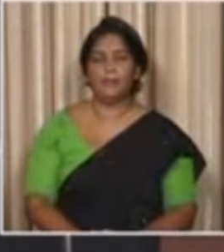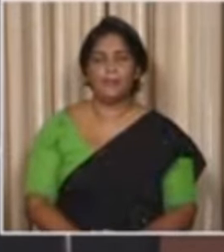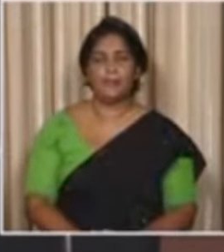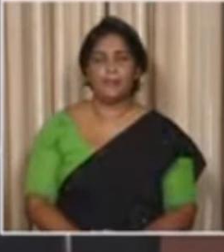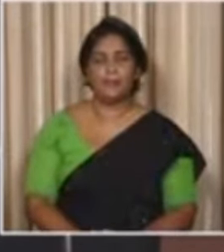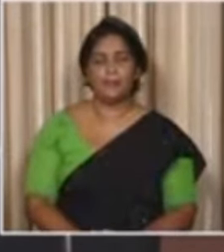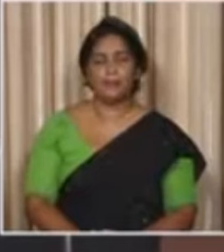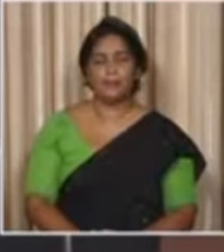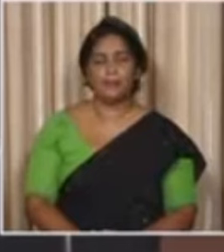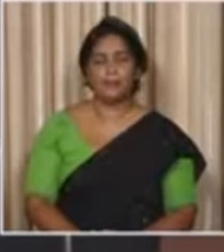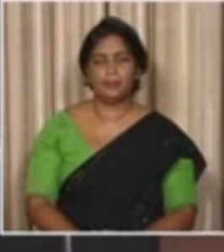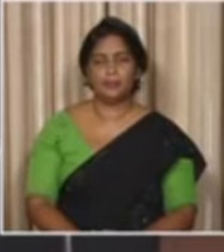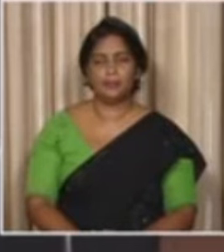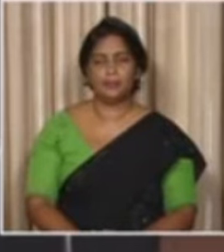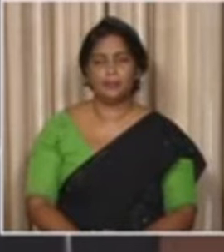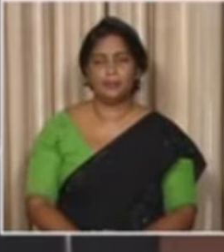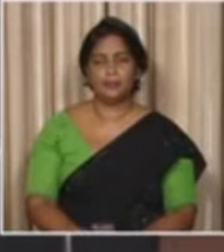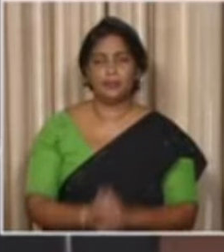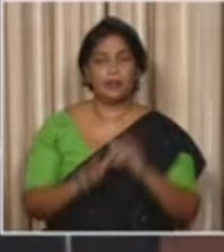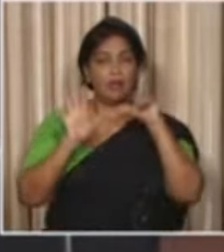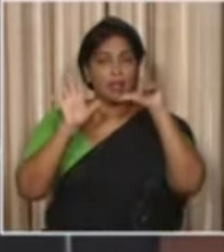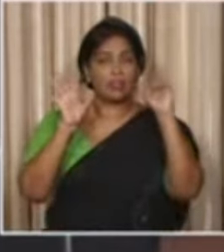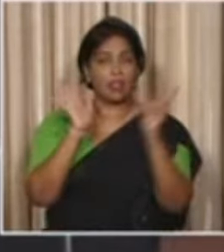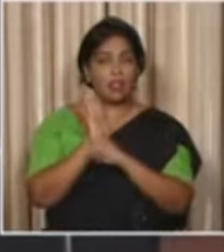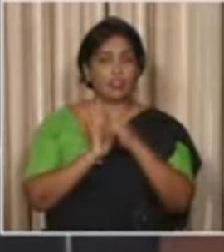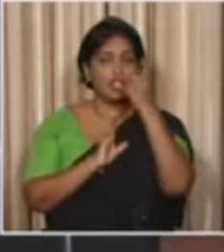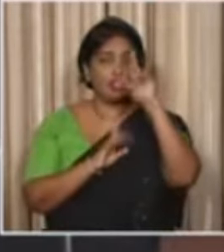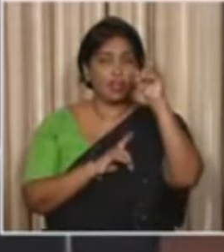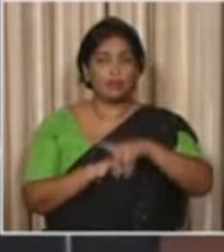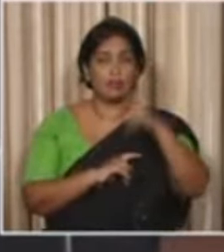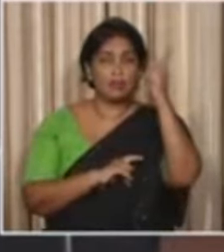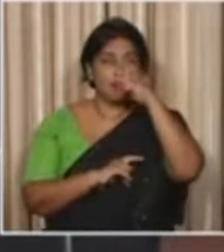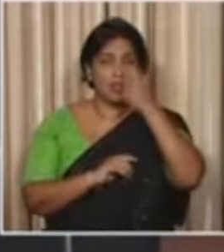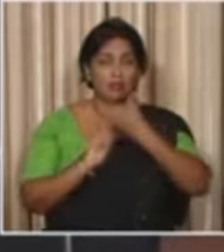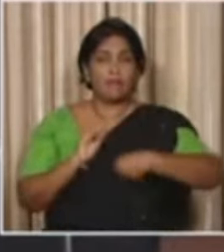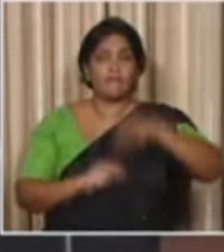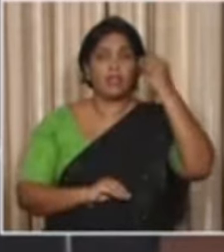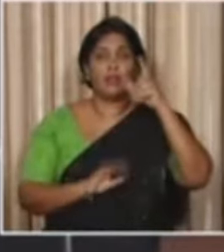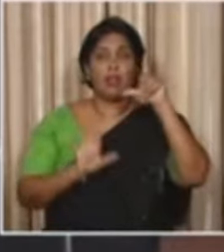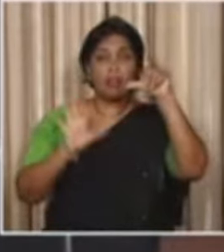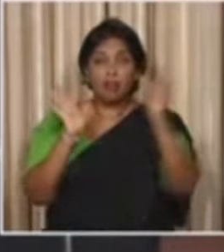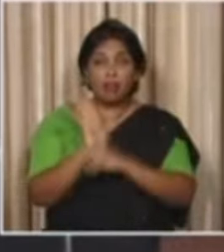නියෝජ්‍ය අධිපතිගේ පඩිය 7,12,000කින් වැඩි කරලා තියෙනවා. ඒක හරිද?